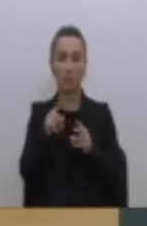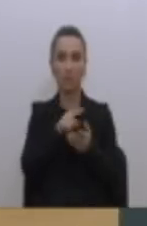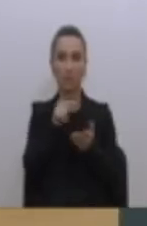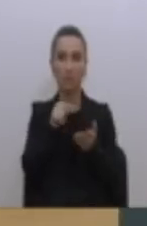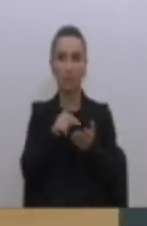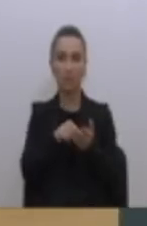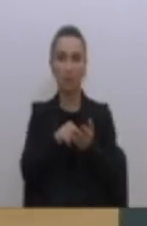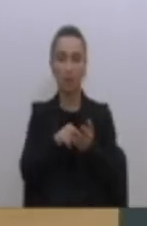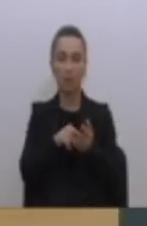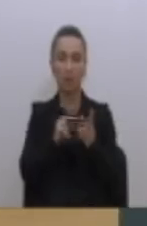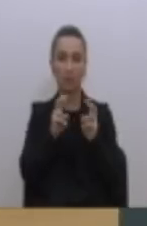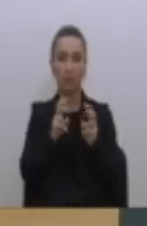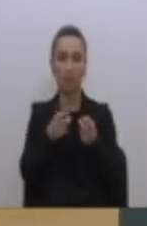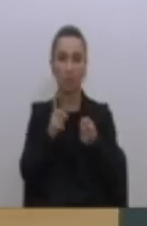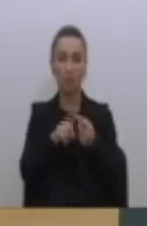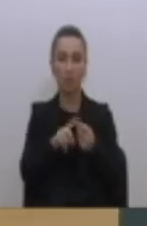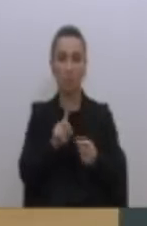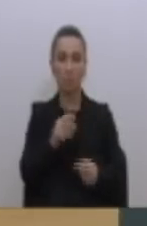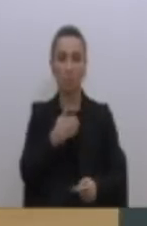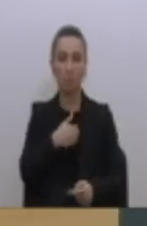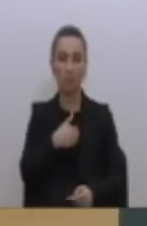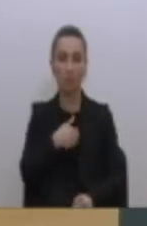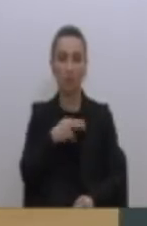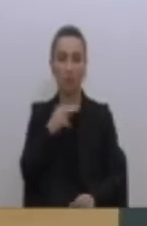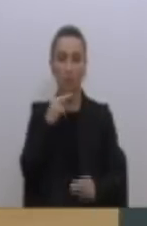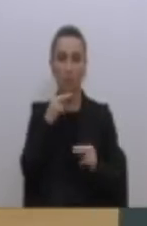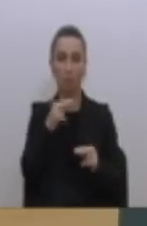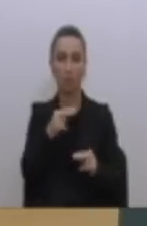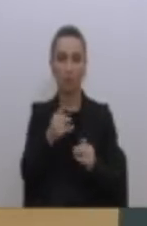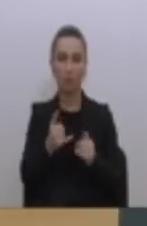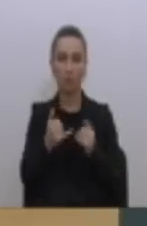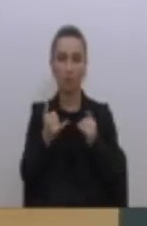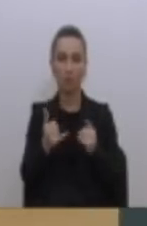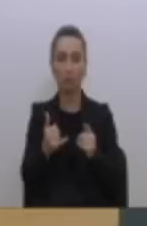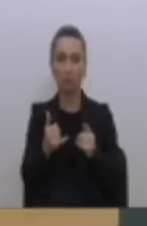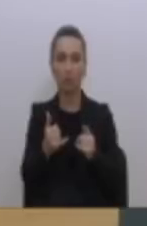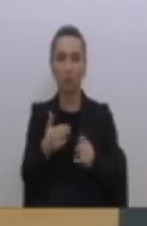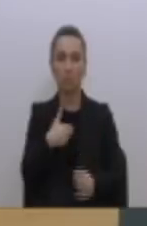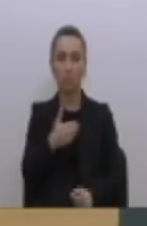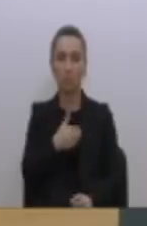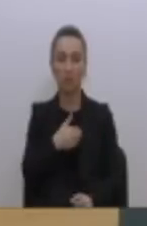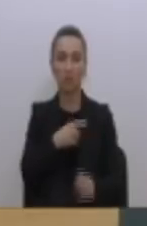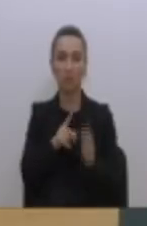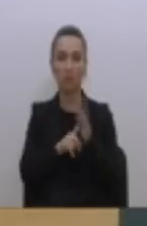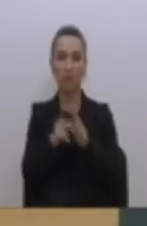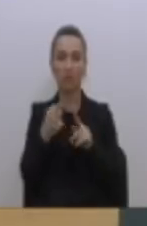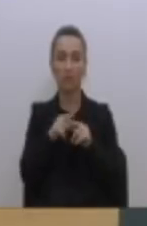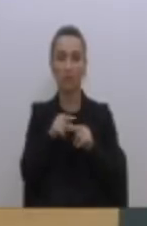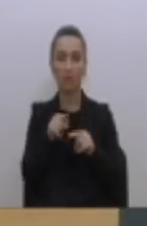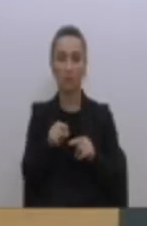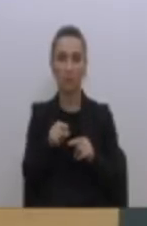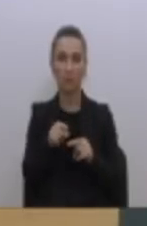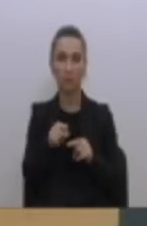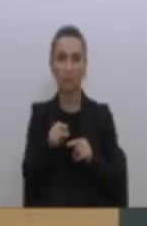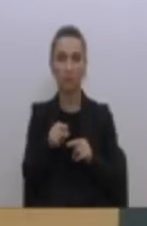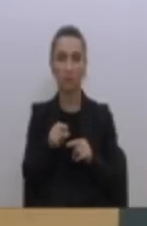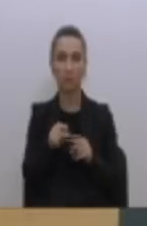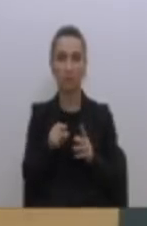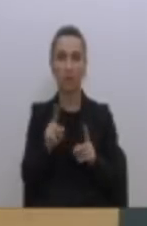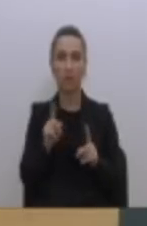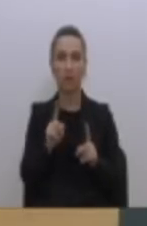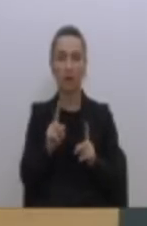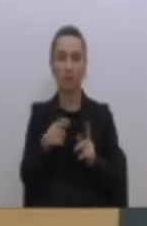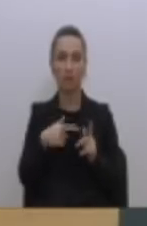საკითხზე კონცენტრირებას, რომელზეც მინდა რომ ძირითადი ყურადღება დავუთმო, მინდა დავიწყო იმით,